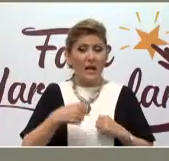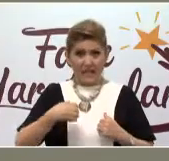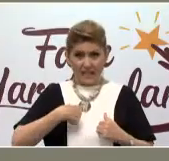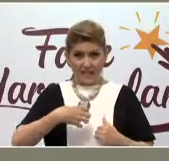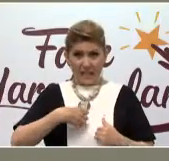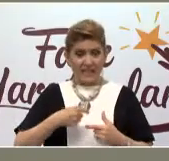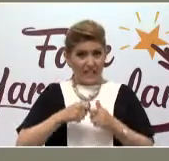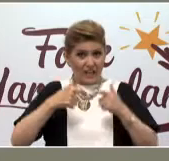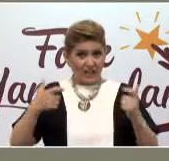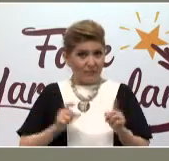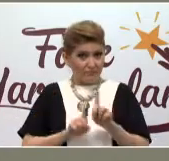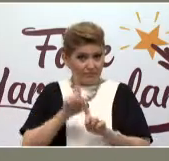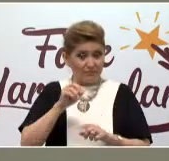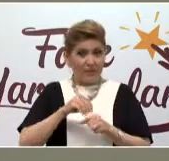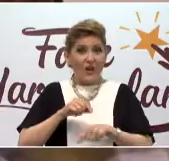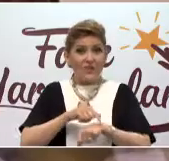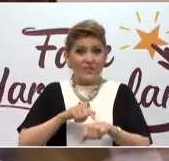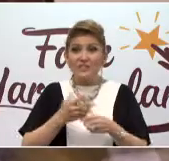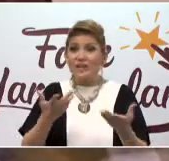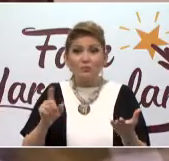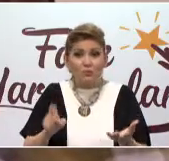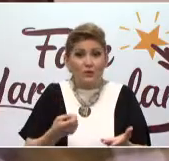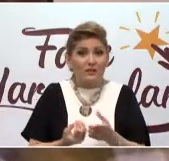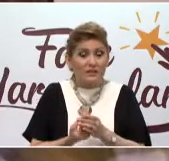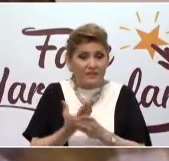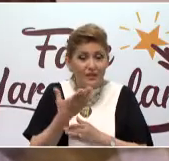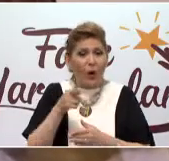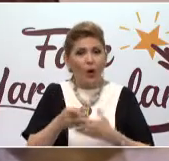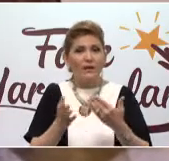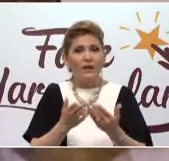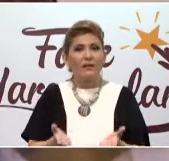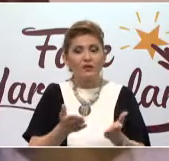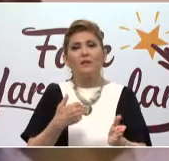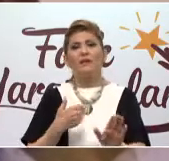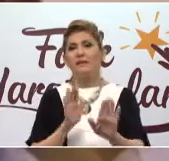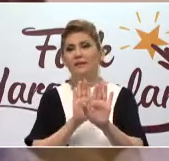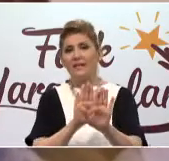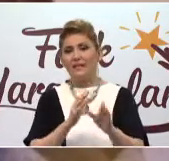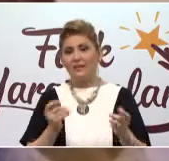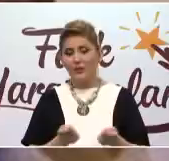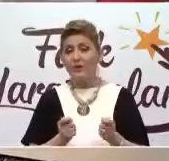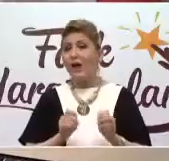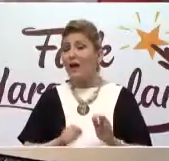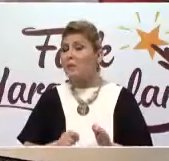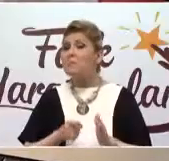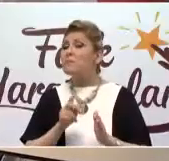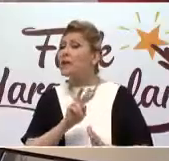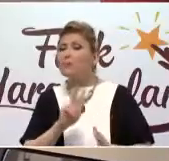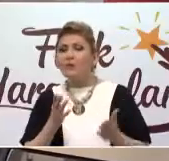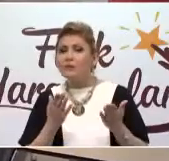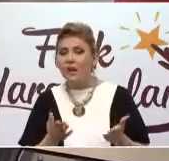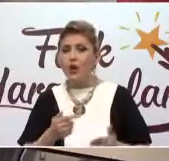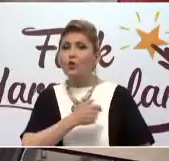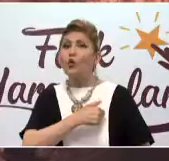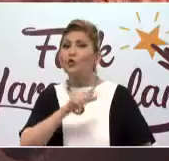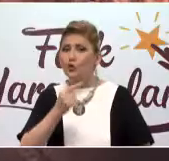kendilerini geliştirebilecekleri bir fırsat eşitliği, bir alan yaratıp onları desteklemeye çalışıyoruz. Ana modelimiz şu.